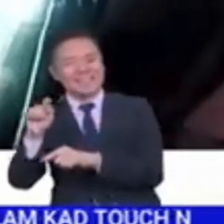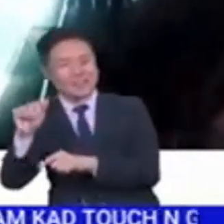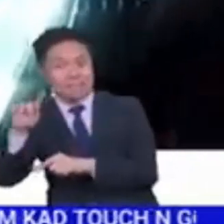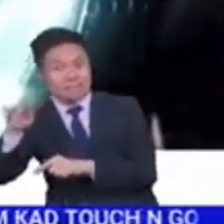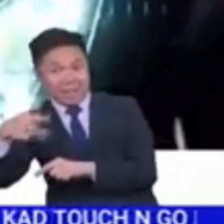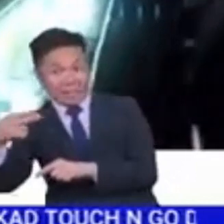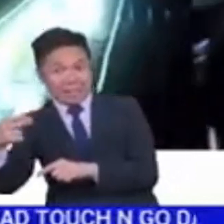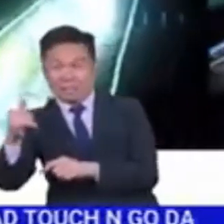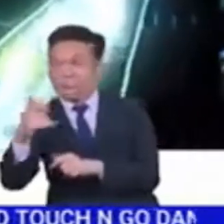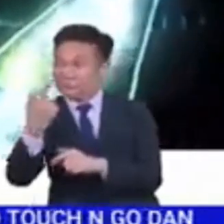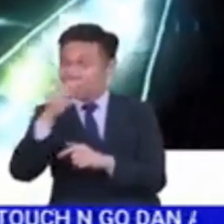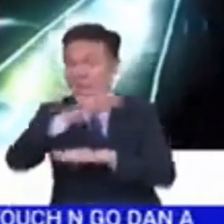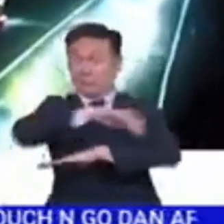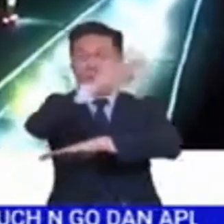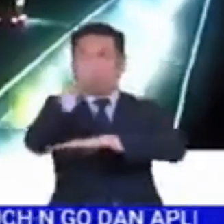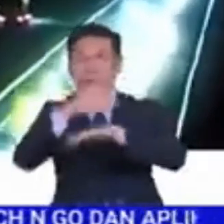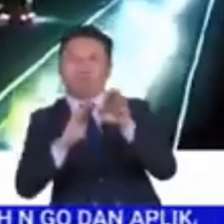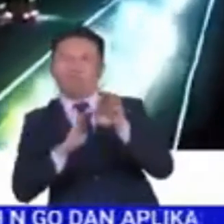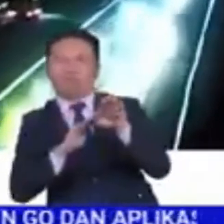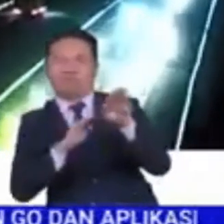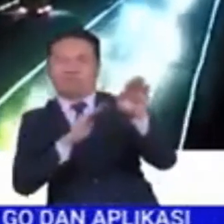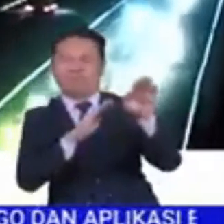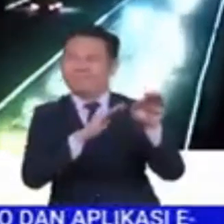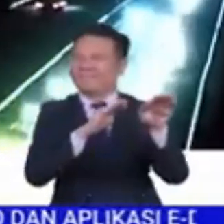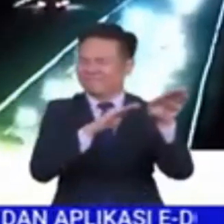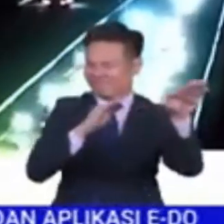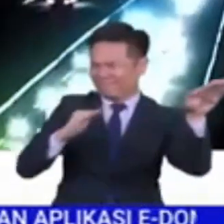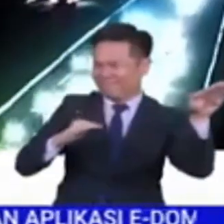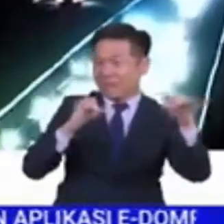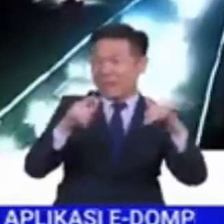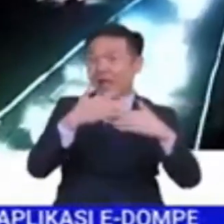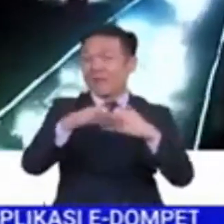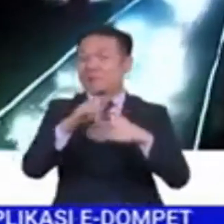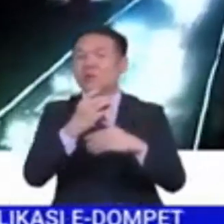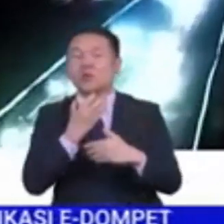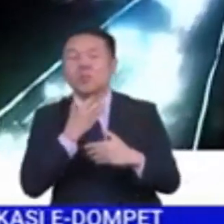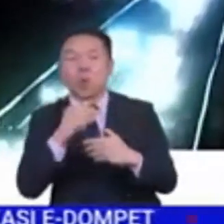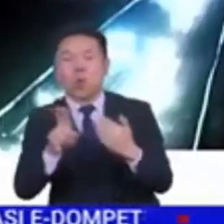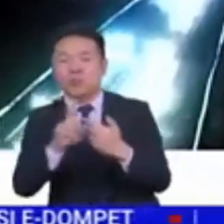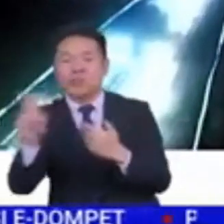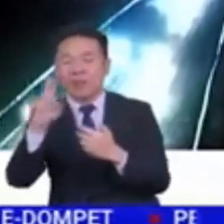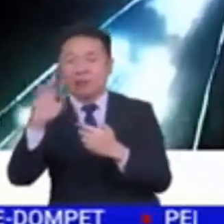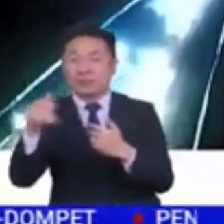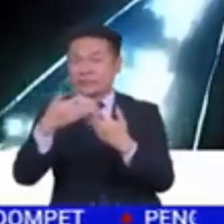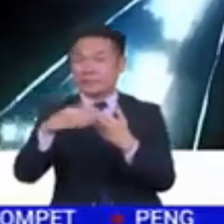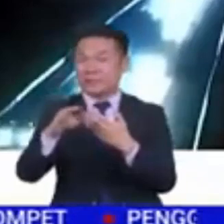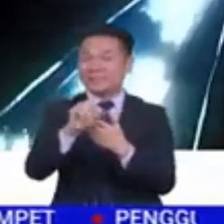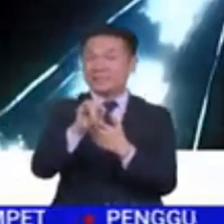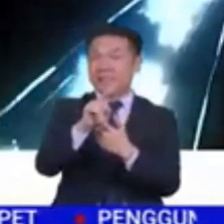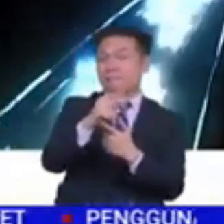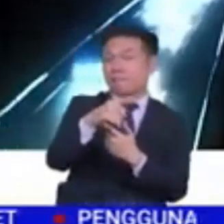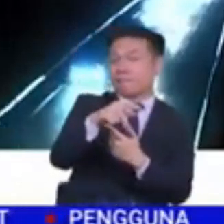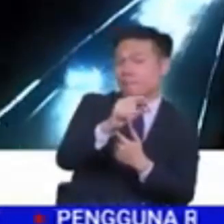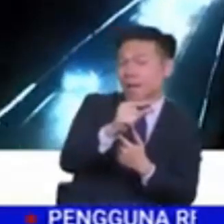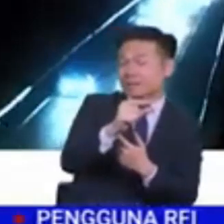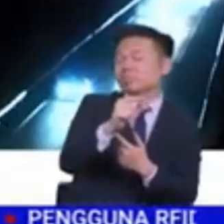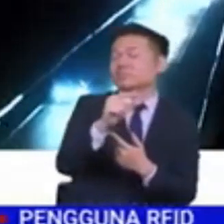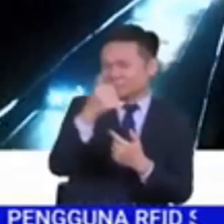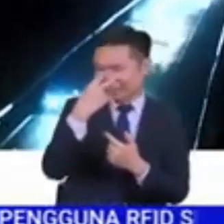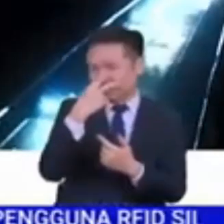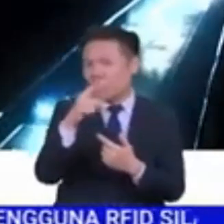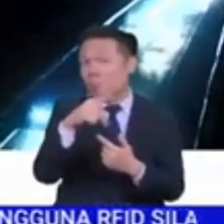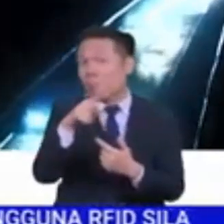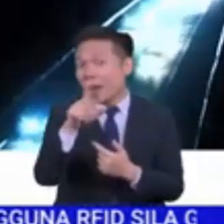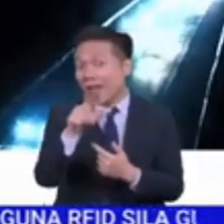mana ianya kawasan mendaki, perlahan 21 km selepas Ipoh Utara menuju hentian sebelah Simpang Pulai arah selatan, perlahan